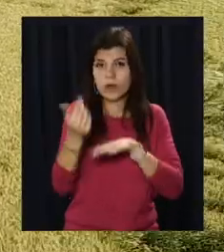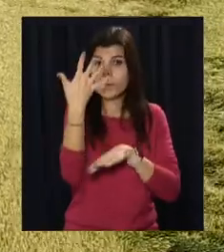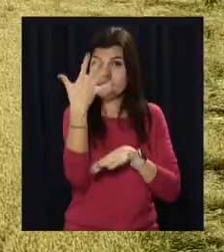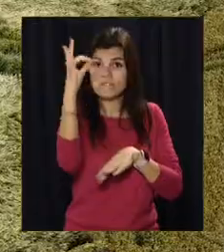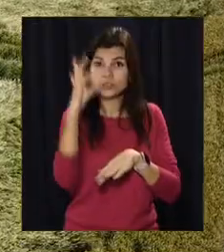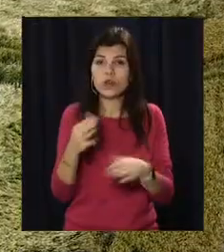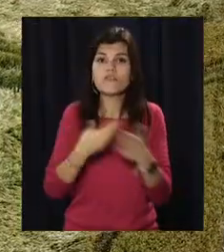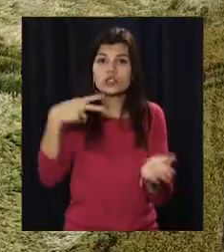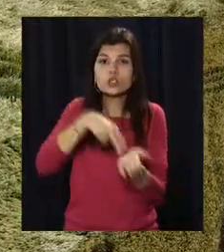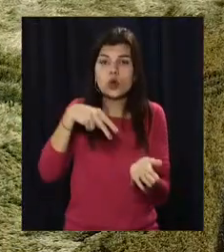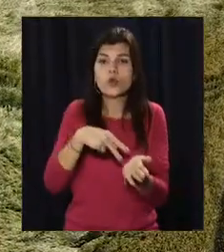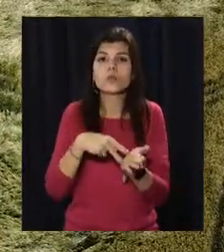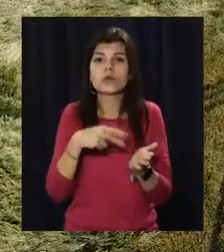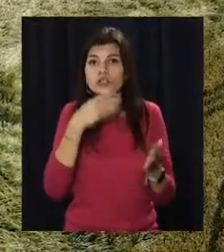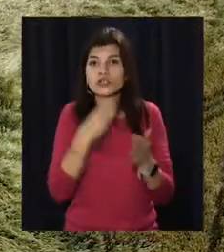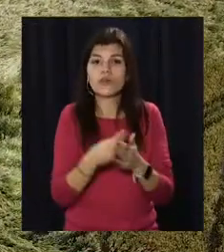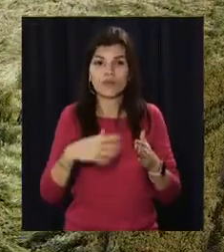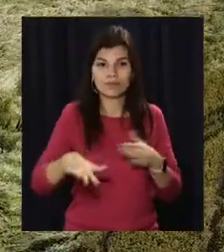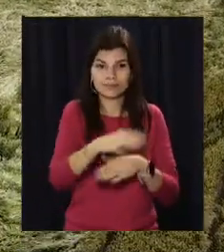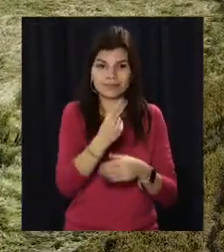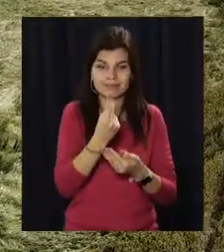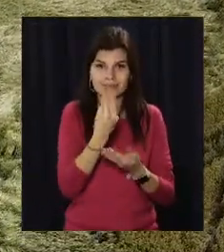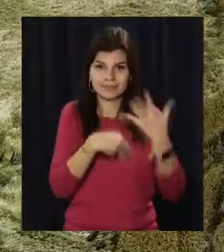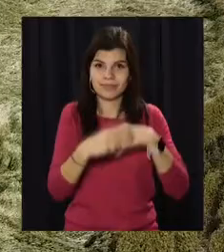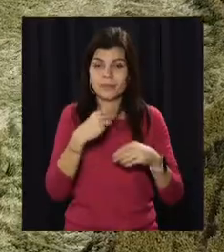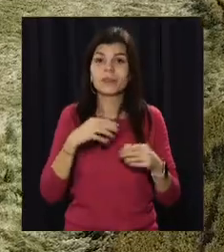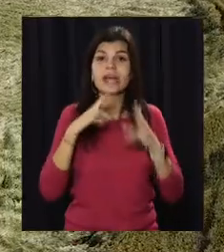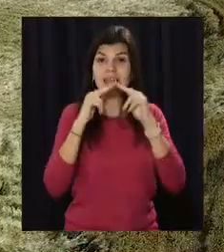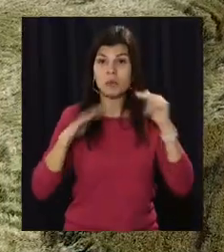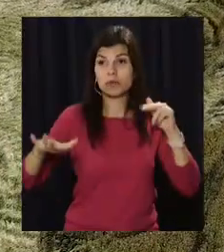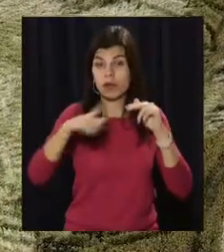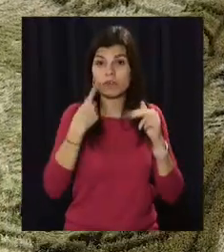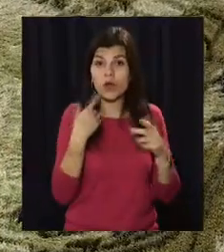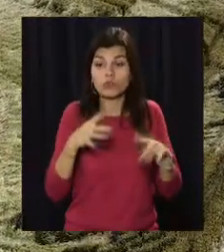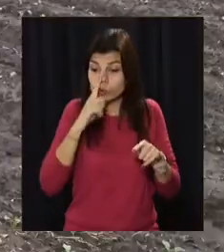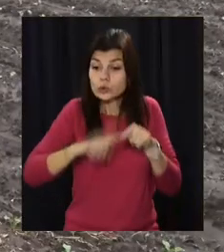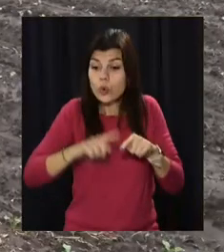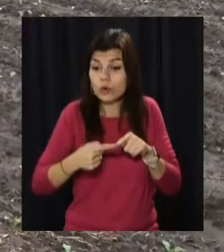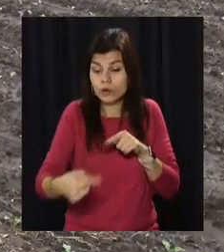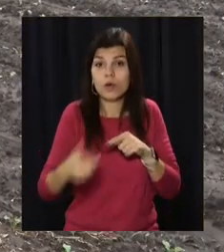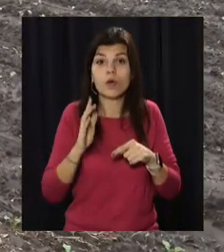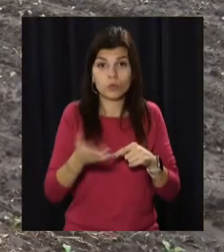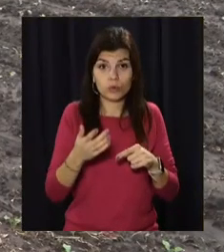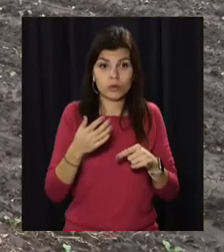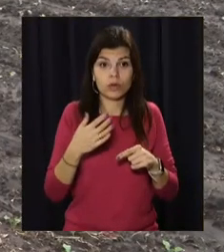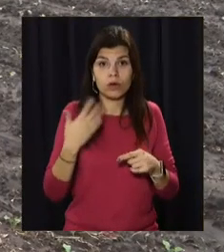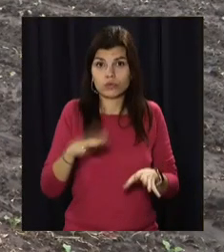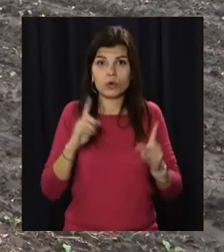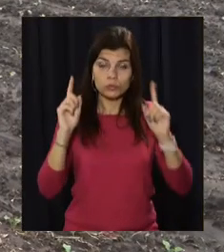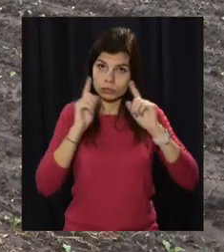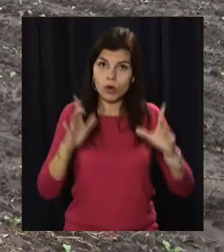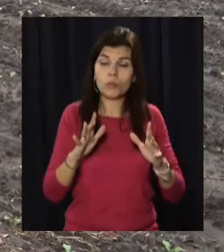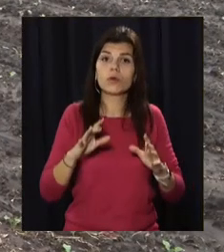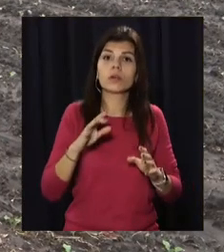від вартості своїх наділів. Сільгоспвиробники Дніпропетровщини кажуть, вже незабаром стане непереливки усім – аграріям, споживачам